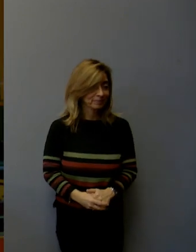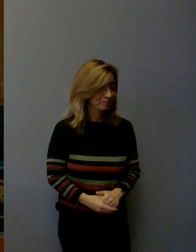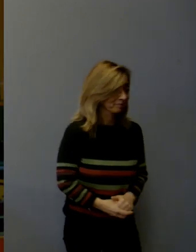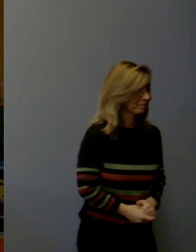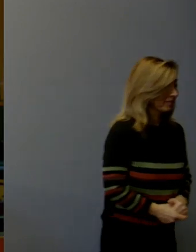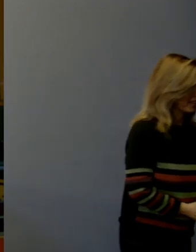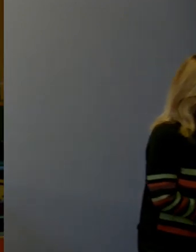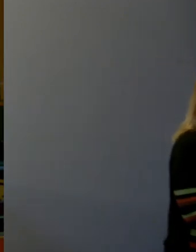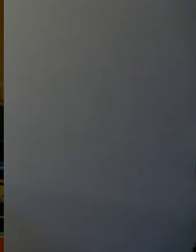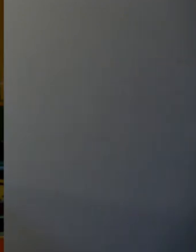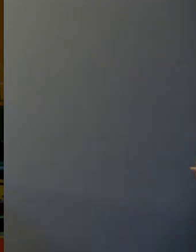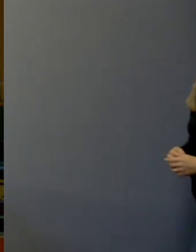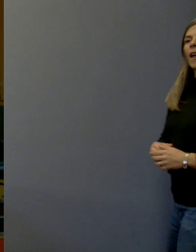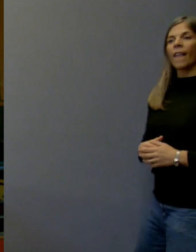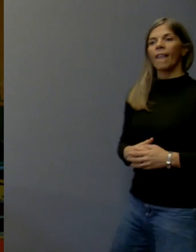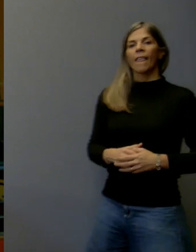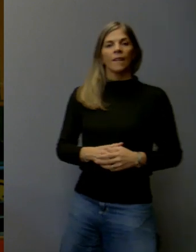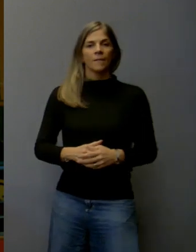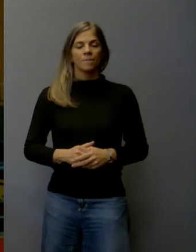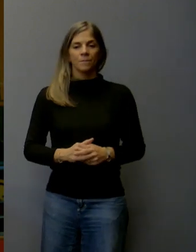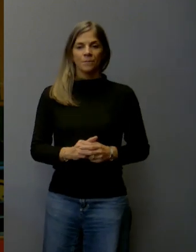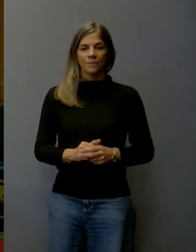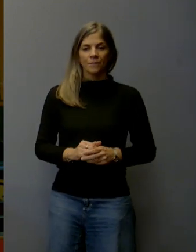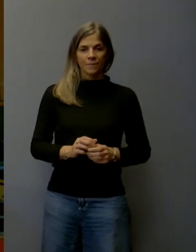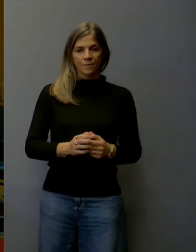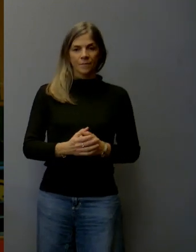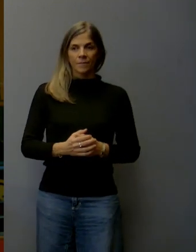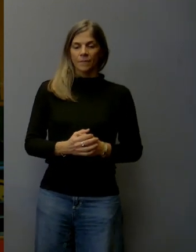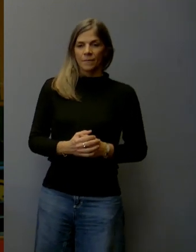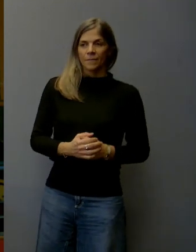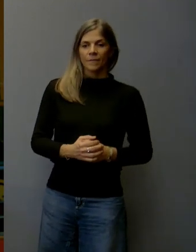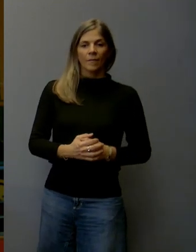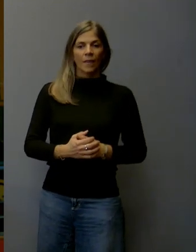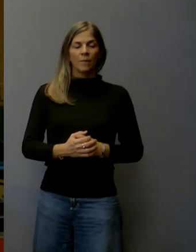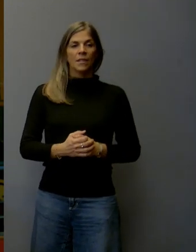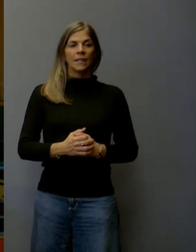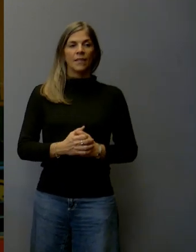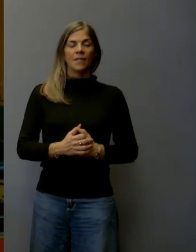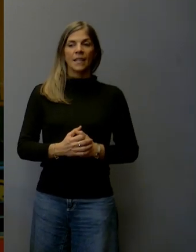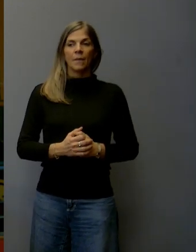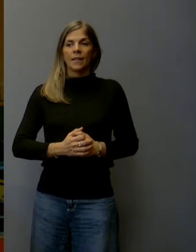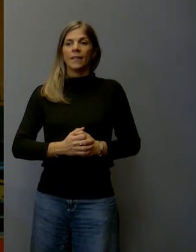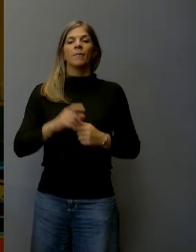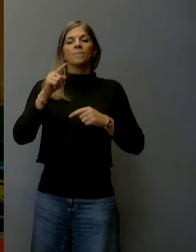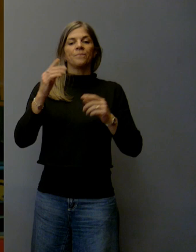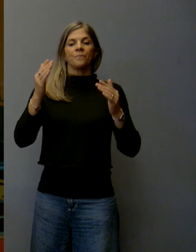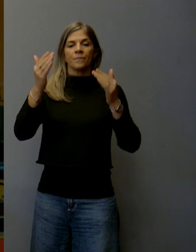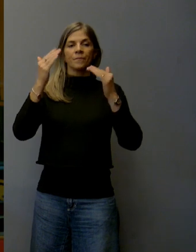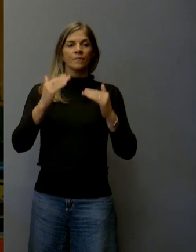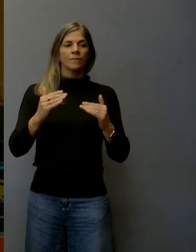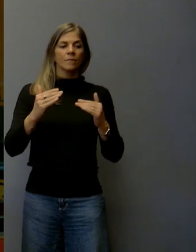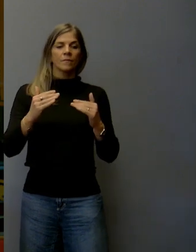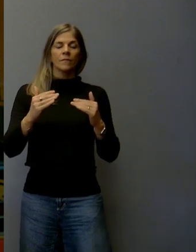grazie grazie consigliera Russo passiamo adesso al prossimo gruppo